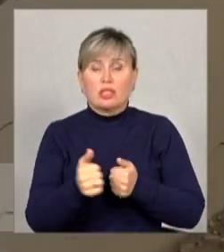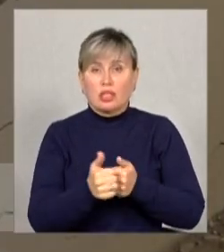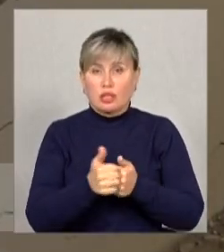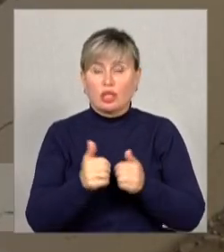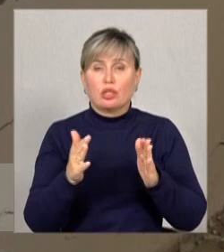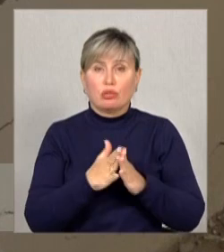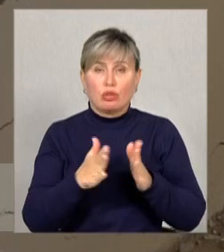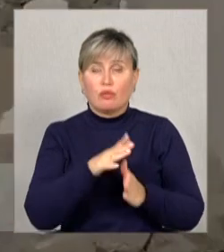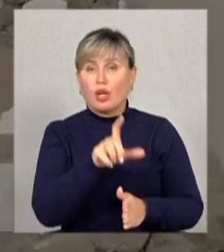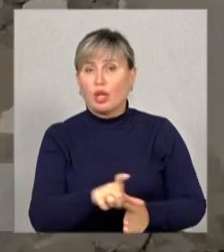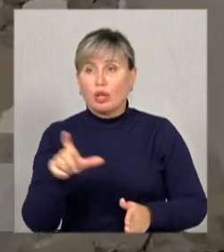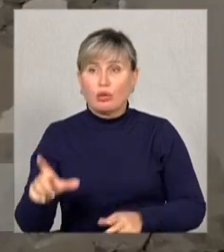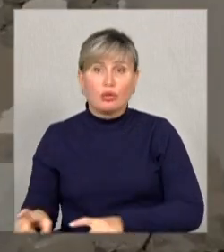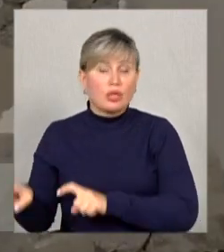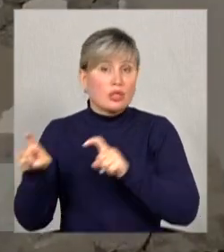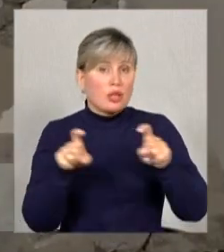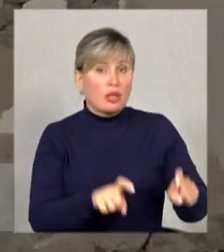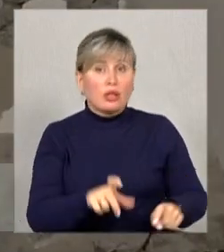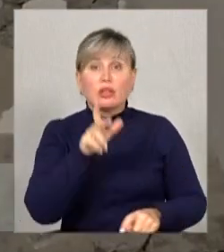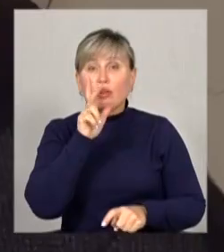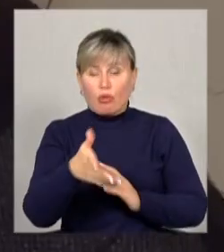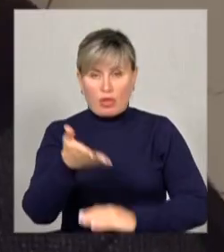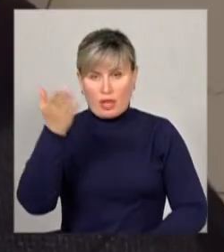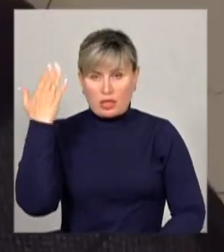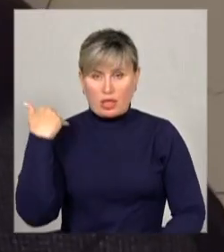дом. А ведь люди заехали сюда всего 3 года назад.